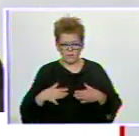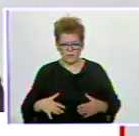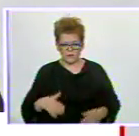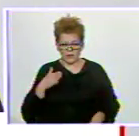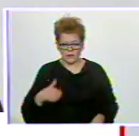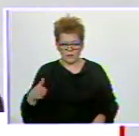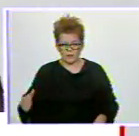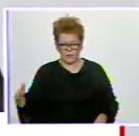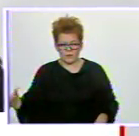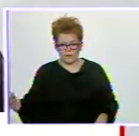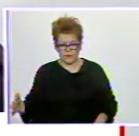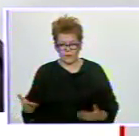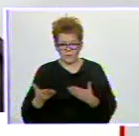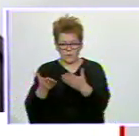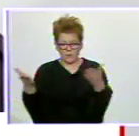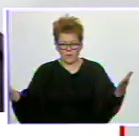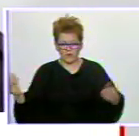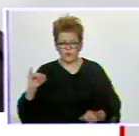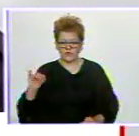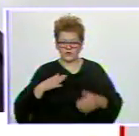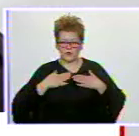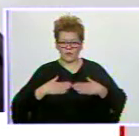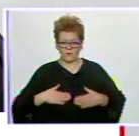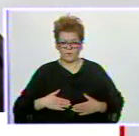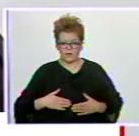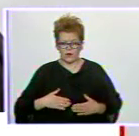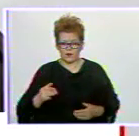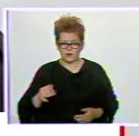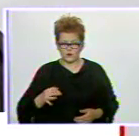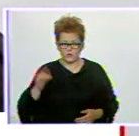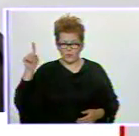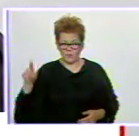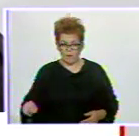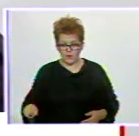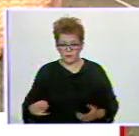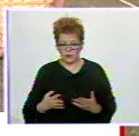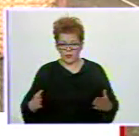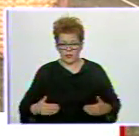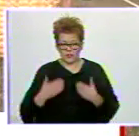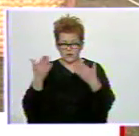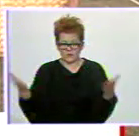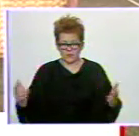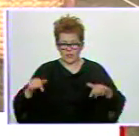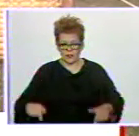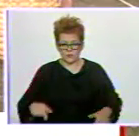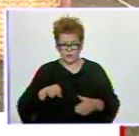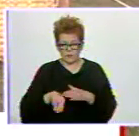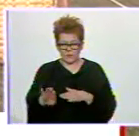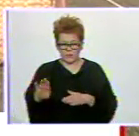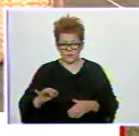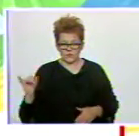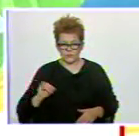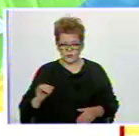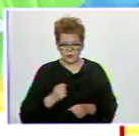dată pe voi și pe cei cărora transmiteți acest mesaj să veniți să zburați cu balonul cu aer cald. Cei care au